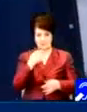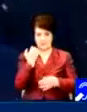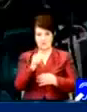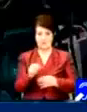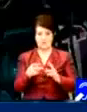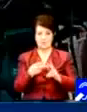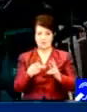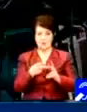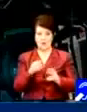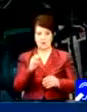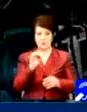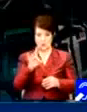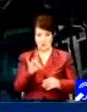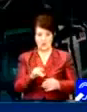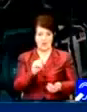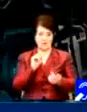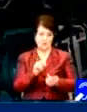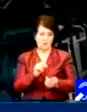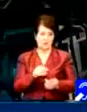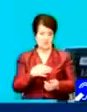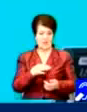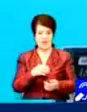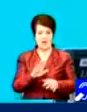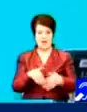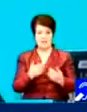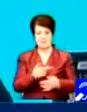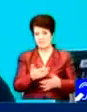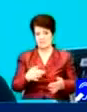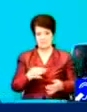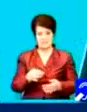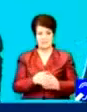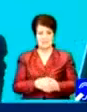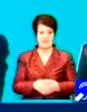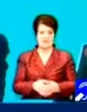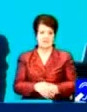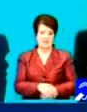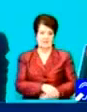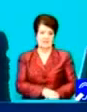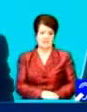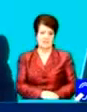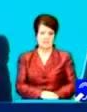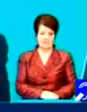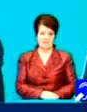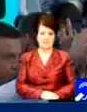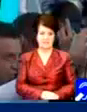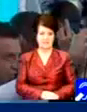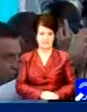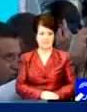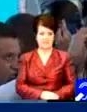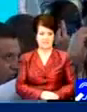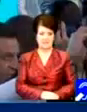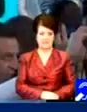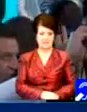și în turul al doilea, indiferent de contracandidatul pe care îl va avea. тільки перший крок до великої перемоги. Смотри,